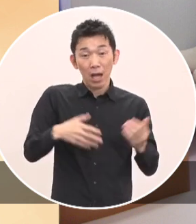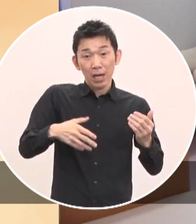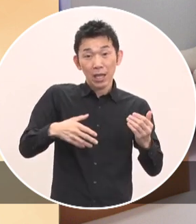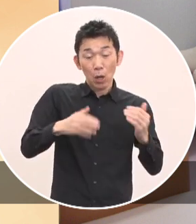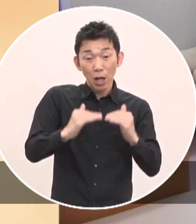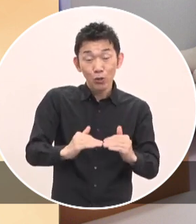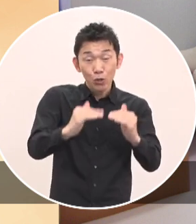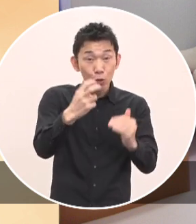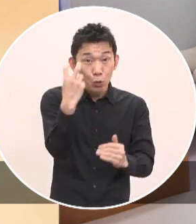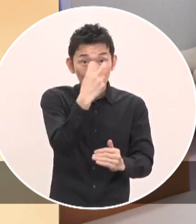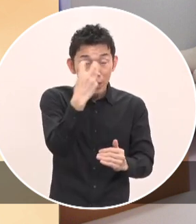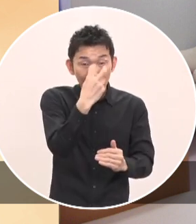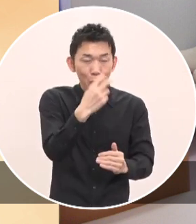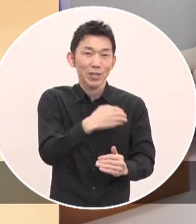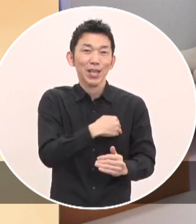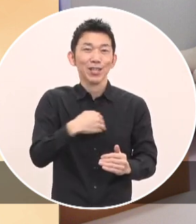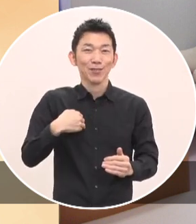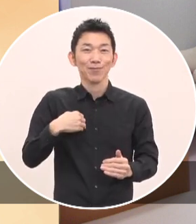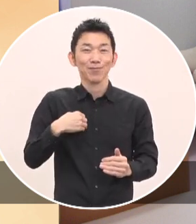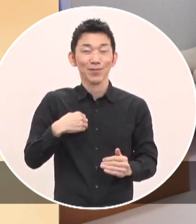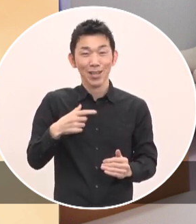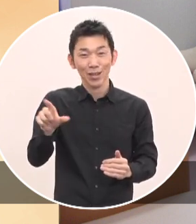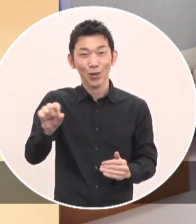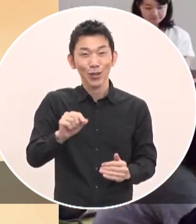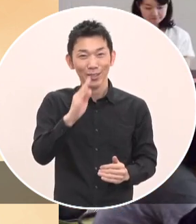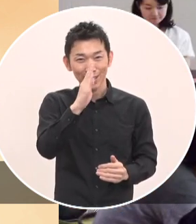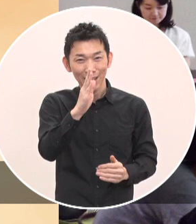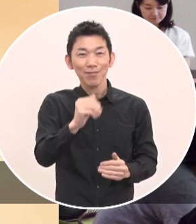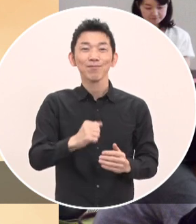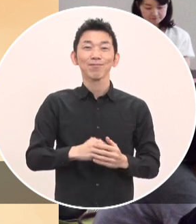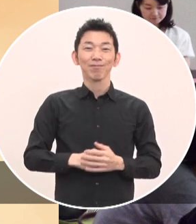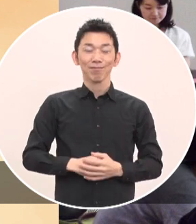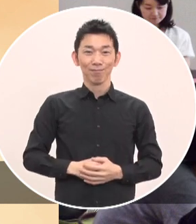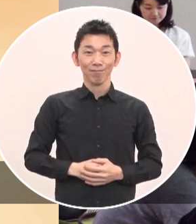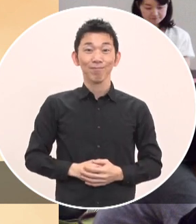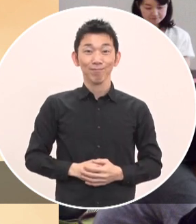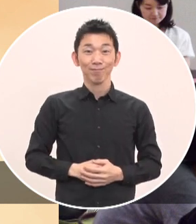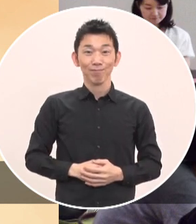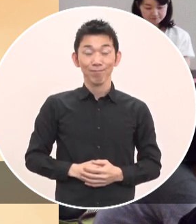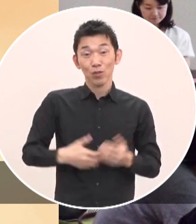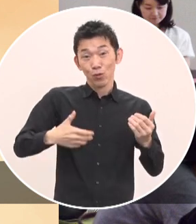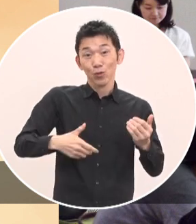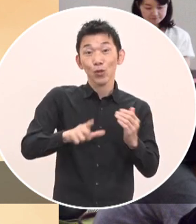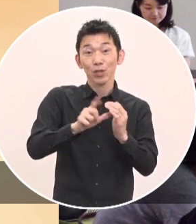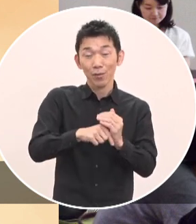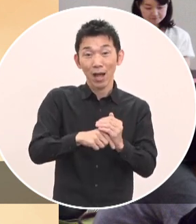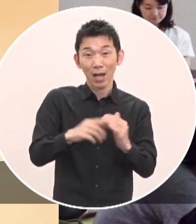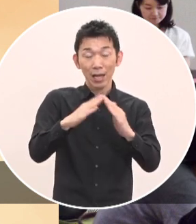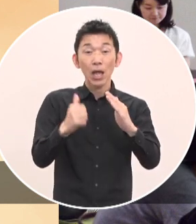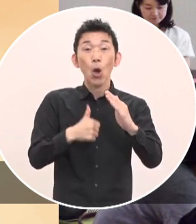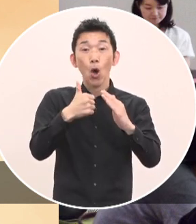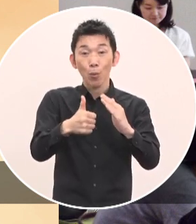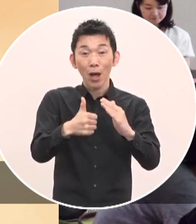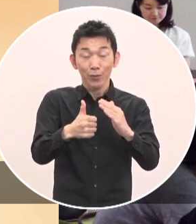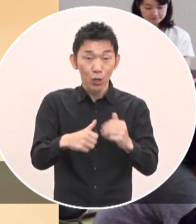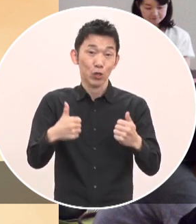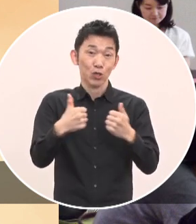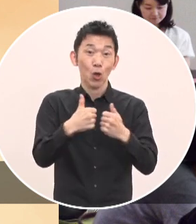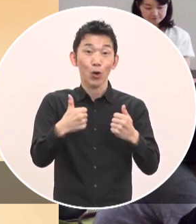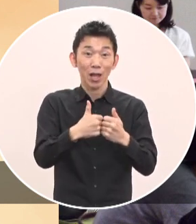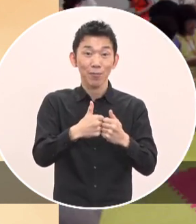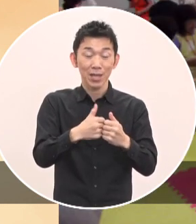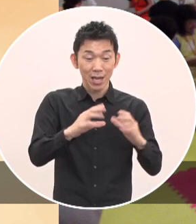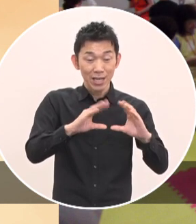測定もできますのでぜひ気軽にご利用ください乳児期には家庭訪問育児相談で